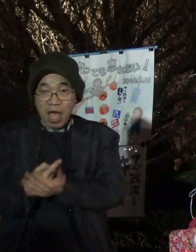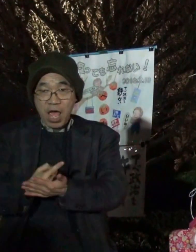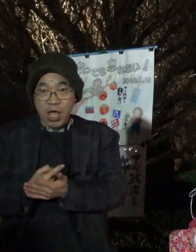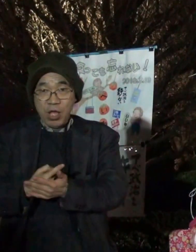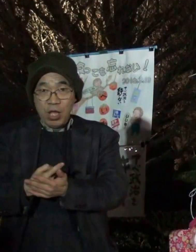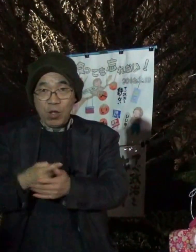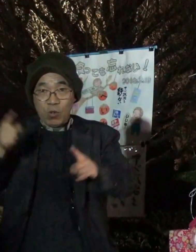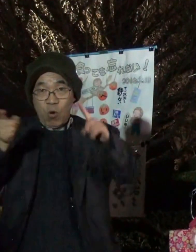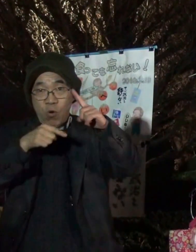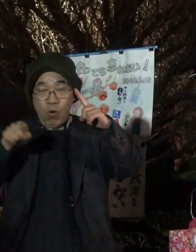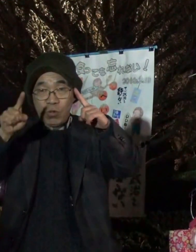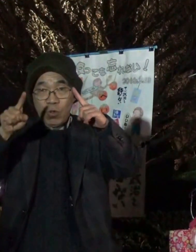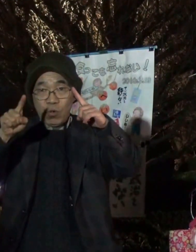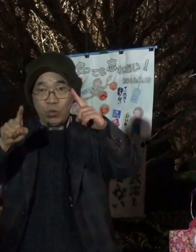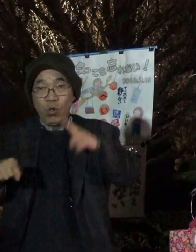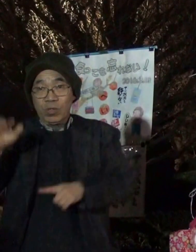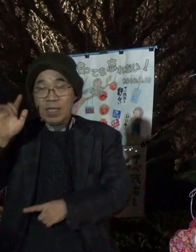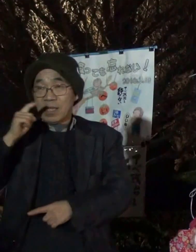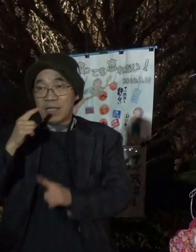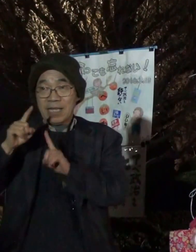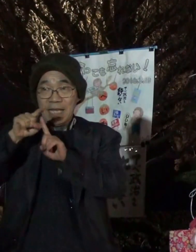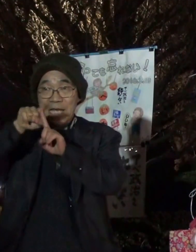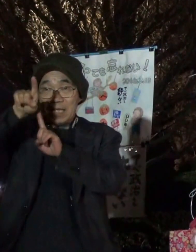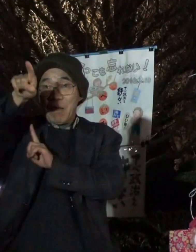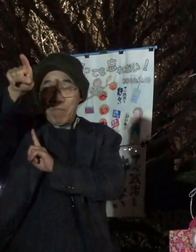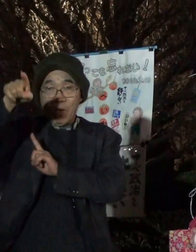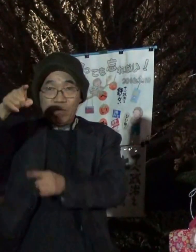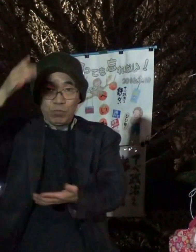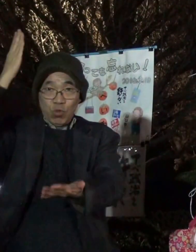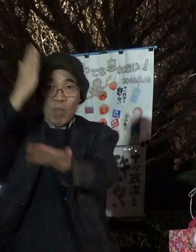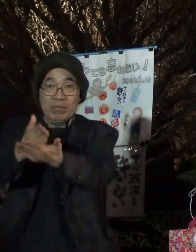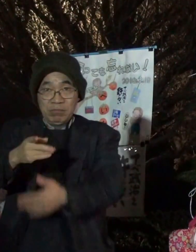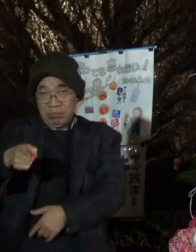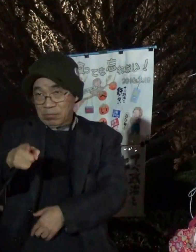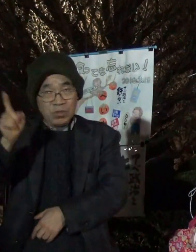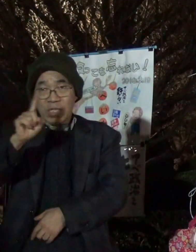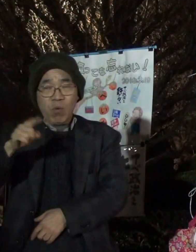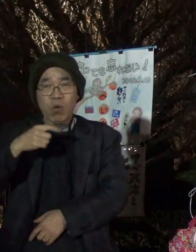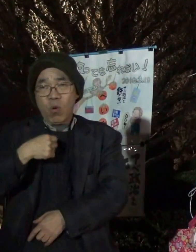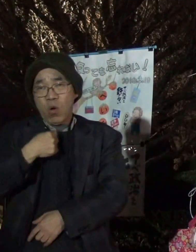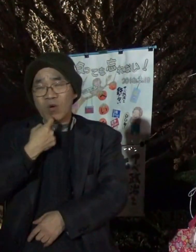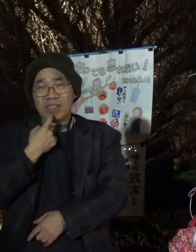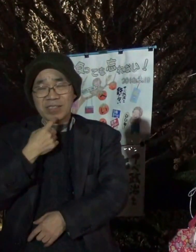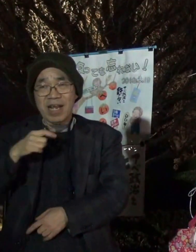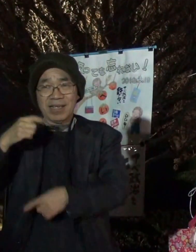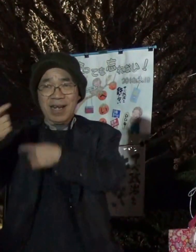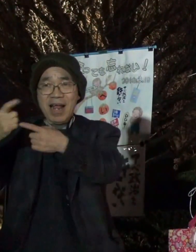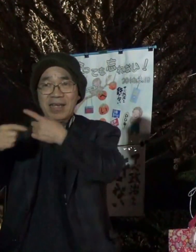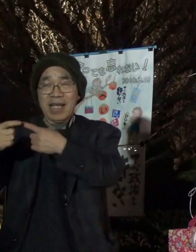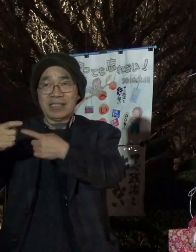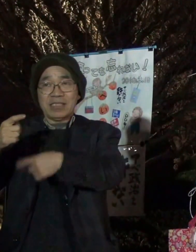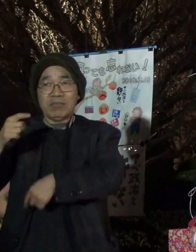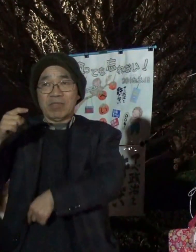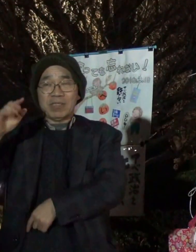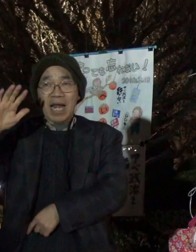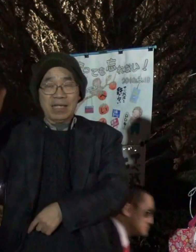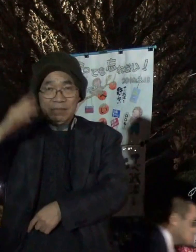の電波を止めるっていう、こんなバカな話がないでしょ。それにもまして頭にくる